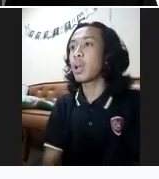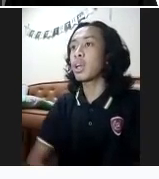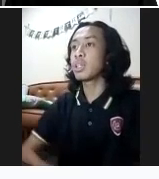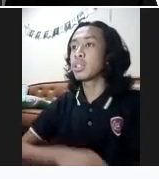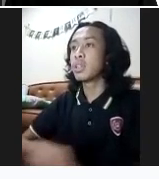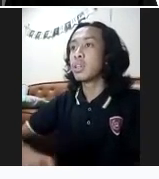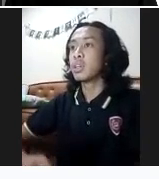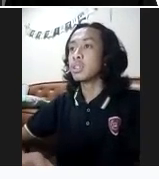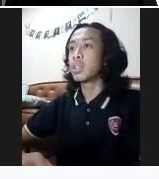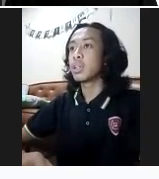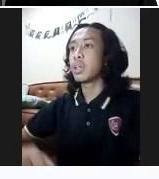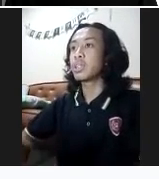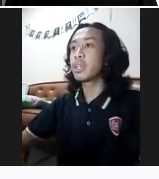adalah